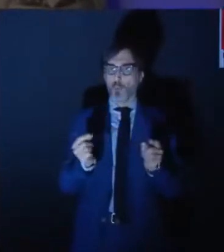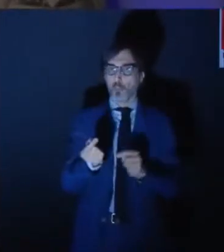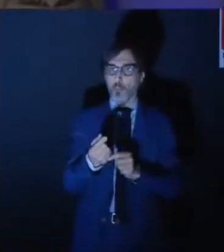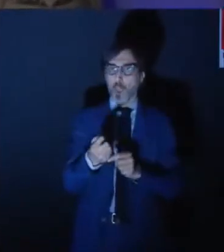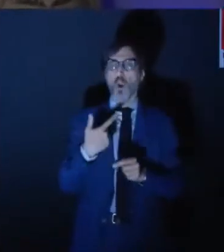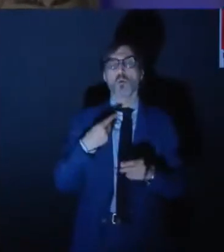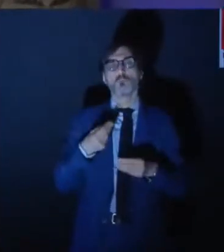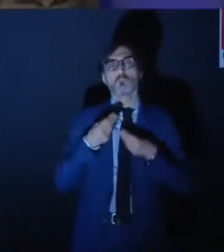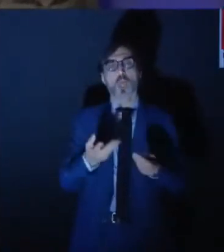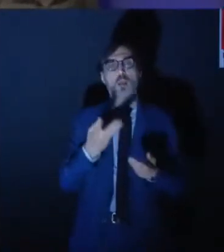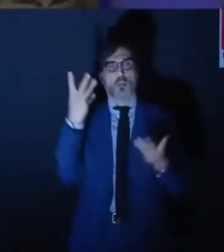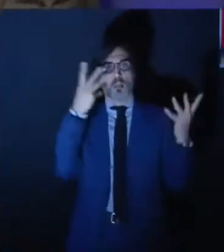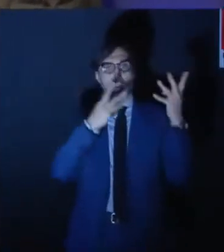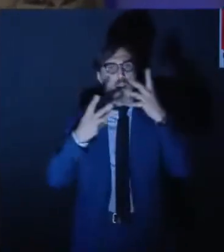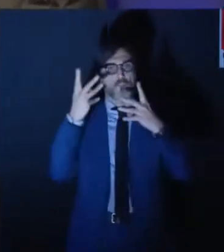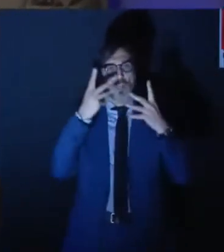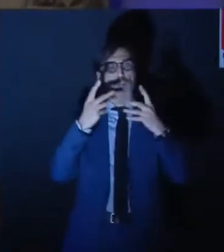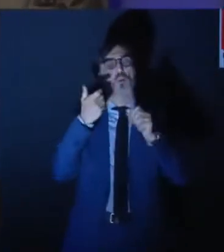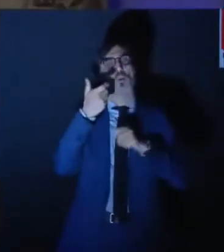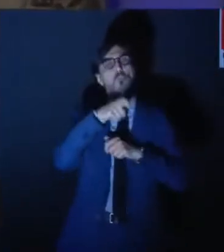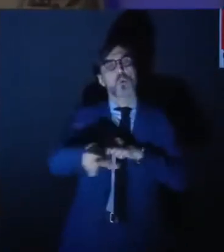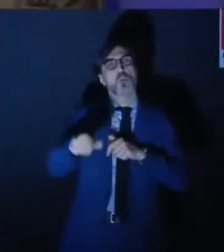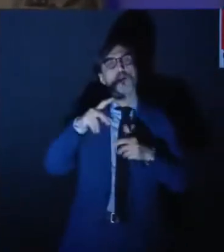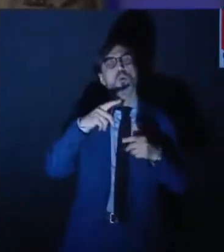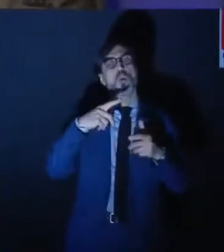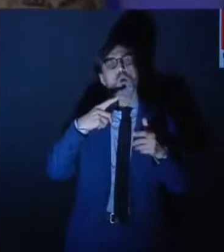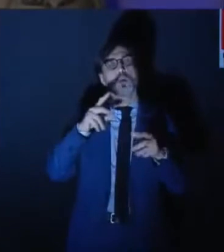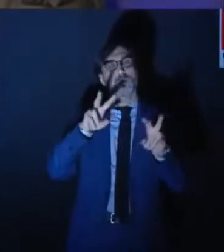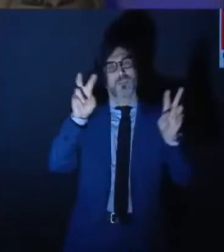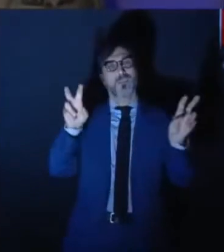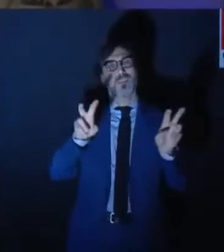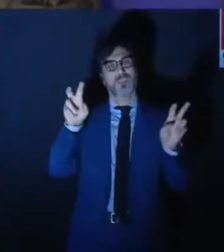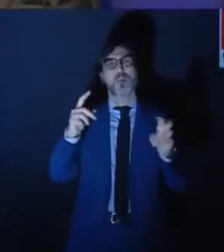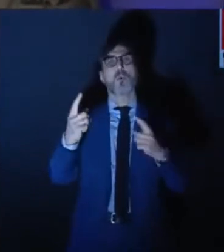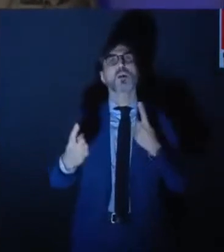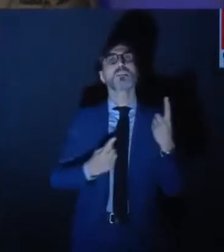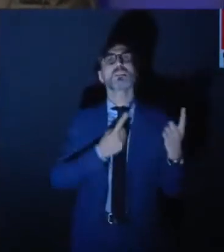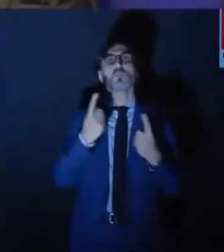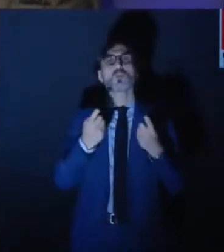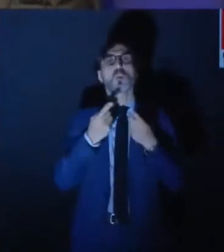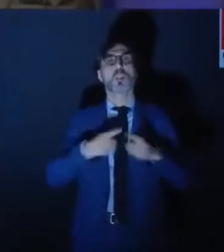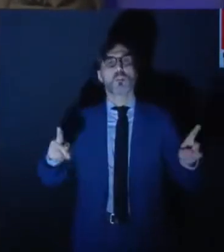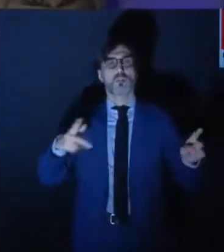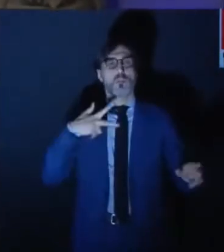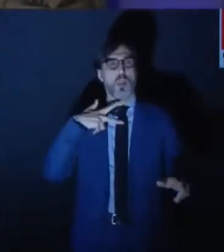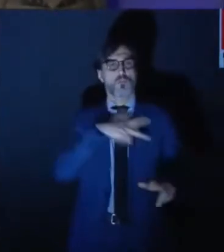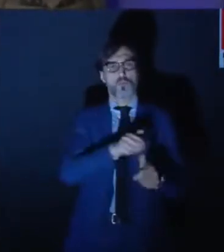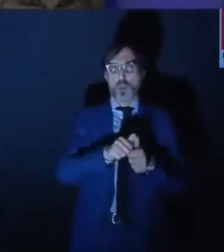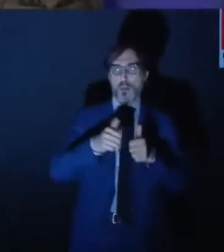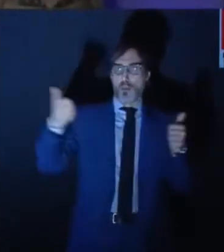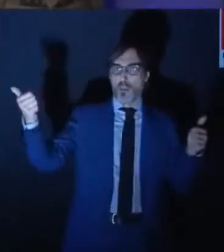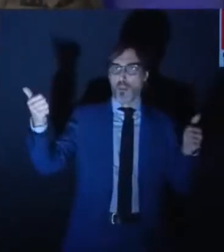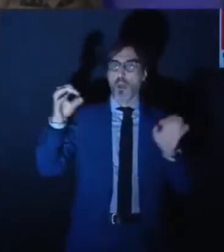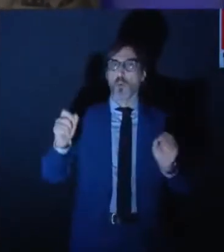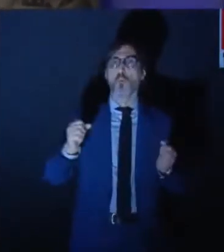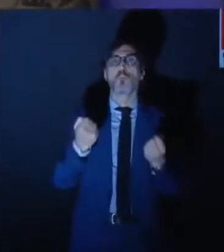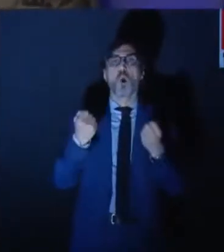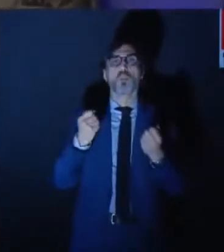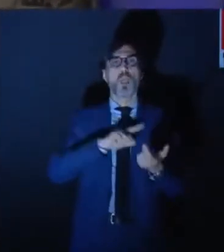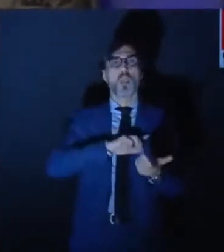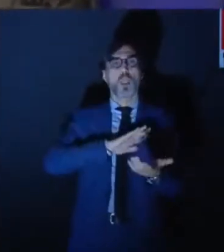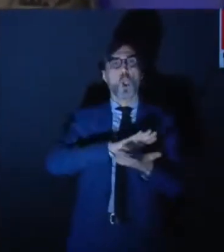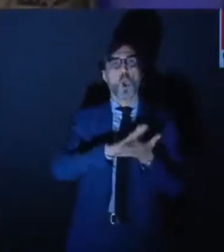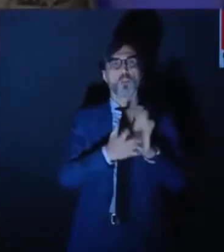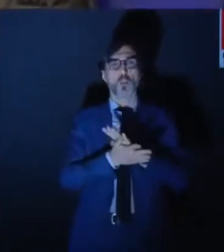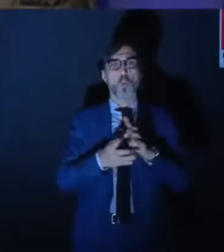spunti di riflessione sull'importante tema quale la condizione di disparità sociale di potere contrattuale ed economico fuori